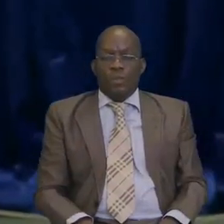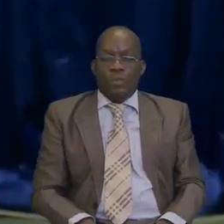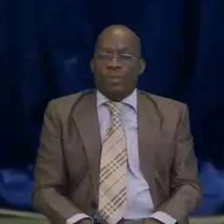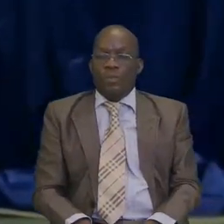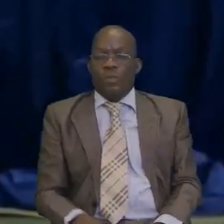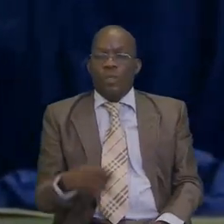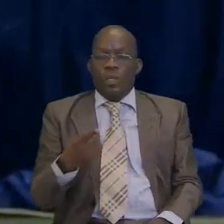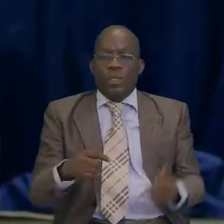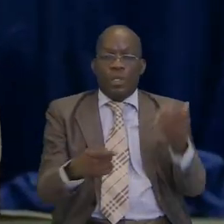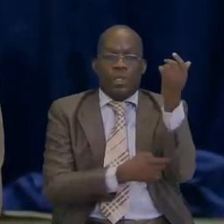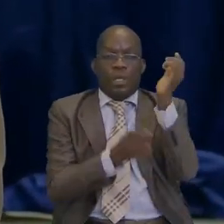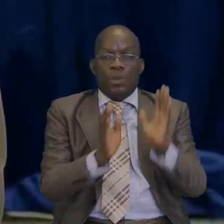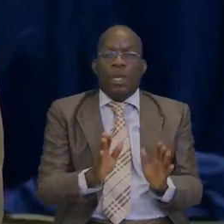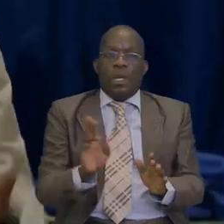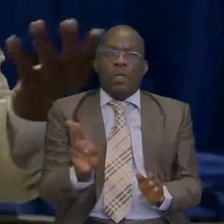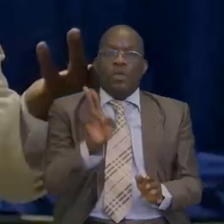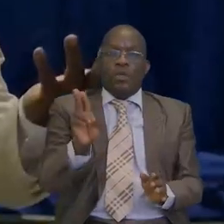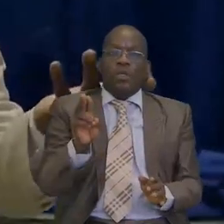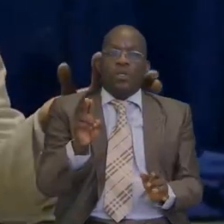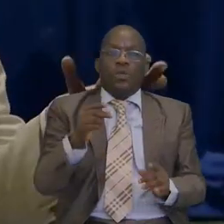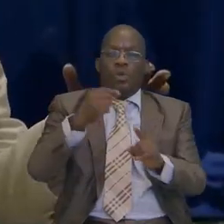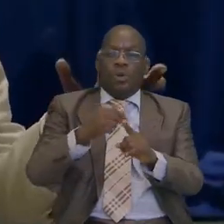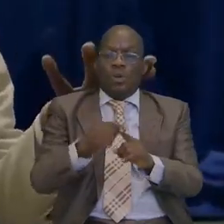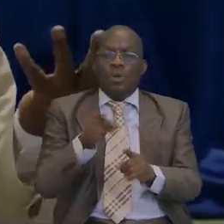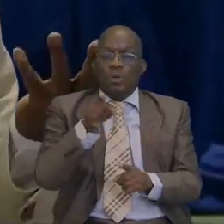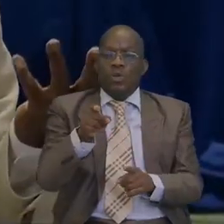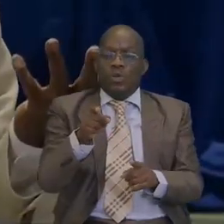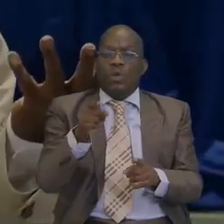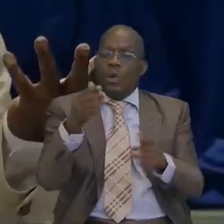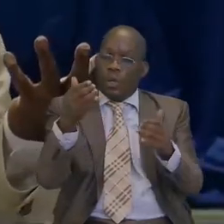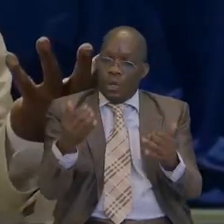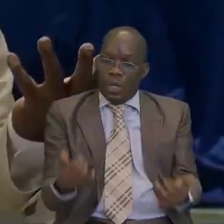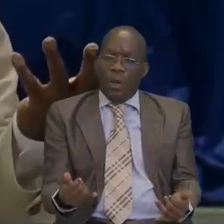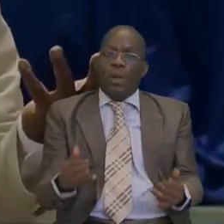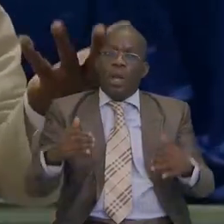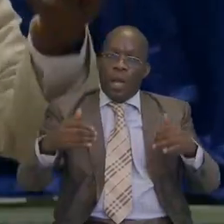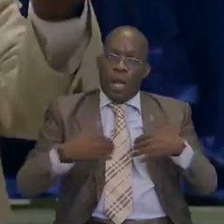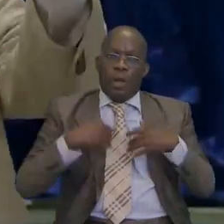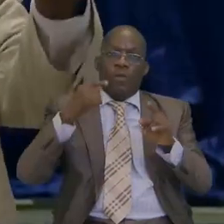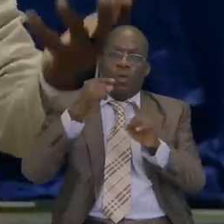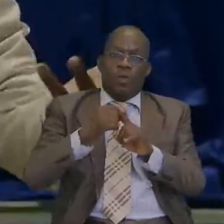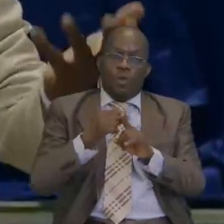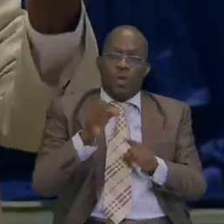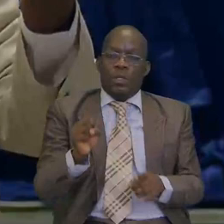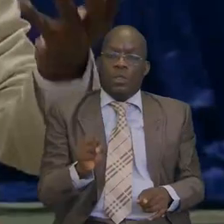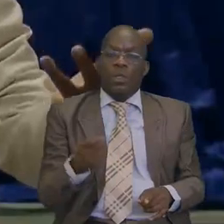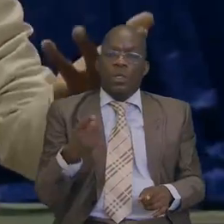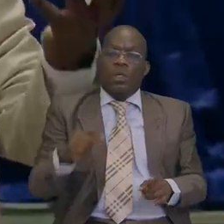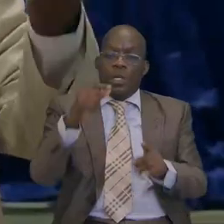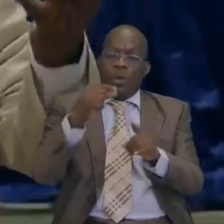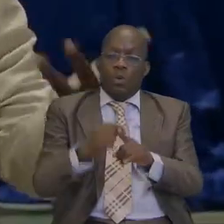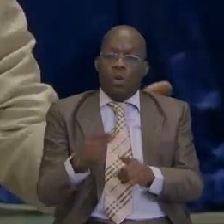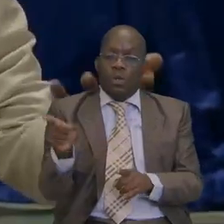Le tentateur utilise les mots. Toi aussi, tu as des mots.